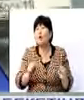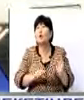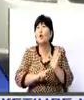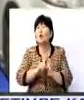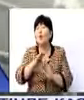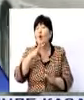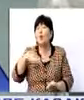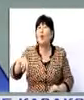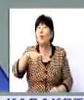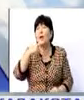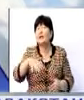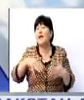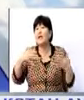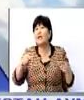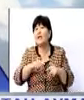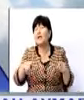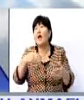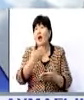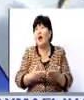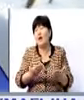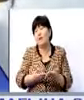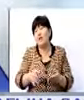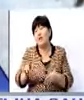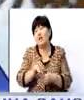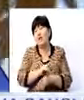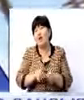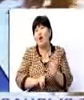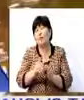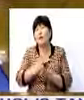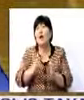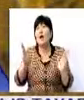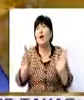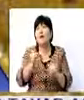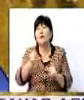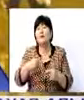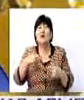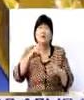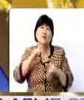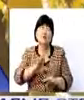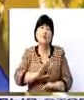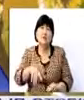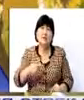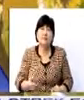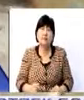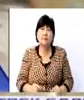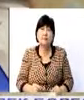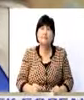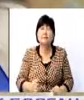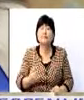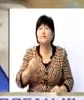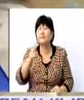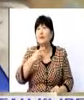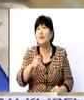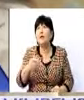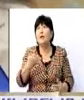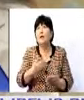деген көп арасында кеңінен таралған ақпар жалған болып шықты. Қазгидромет мұны теріске шығарып отыр. 2-3 жылдың көлемінде